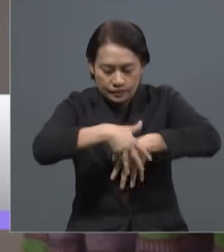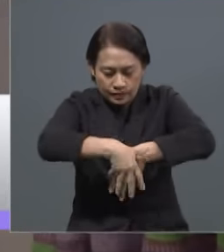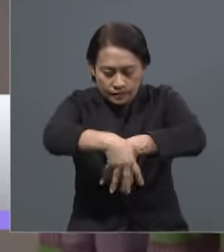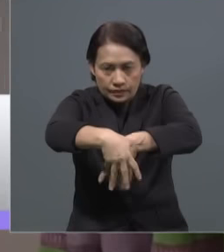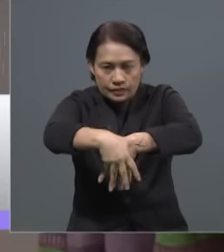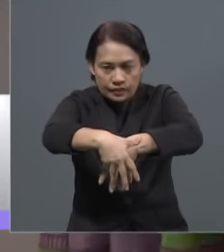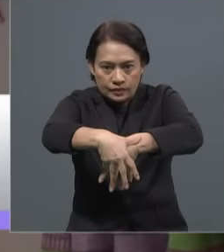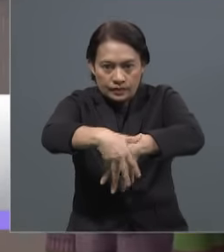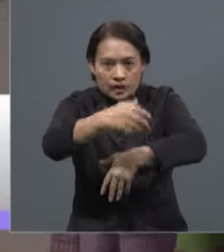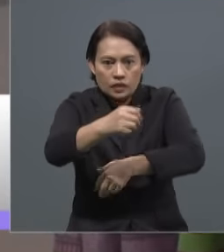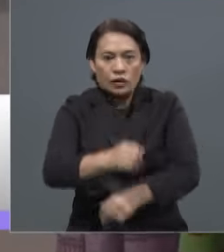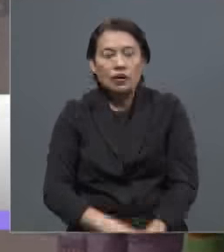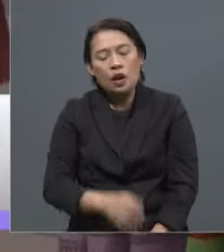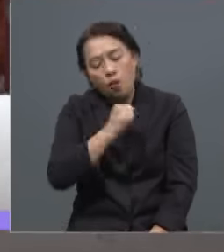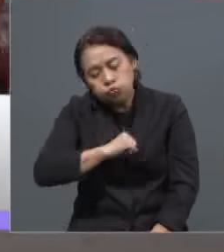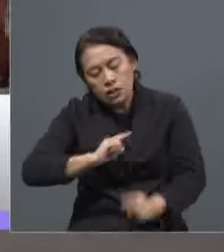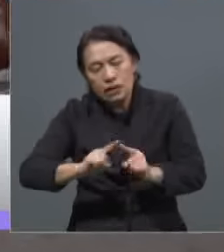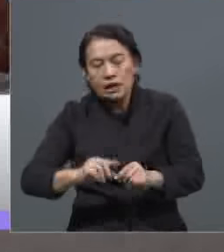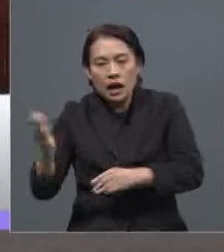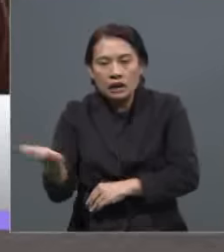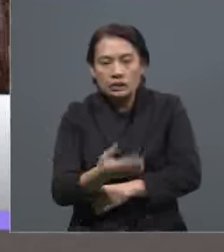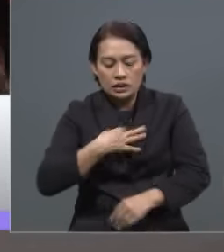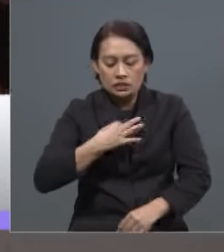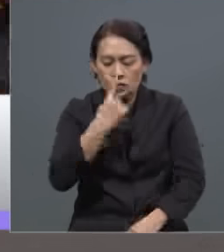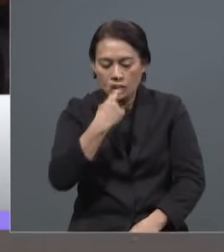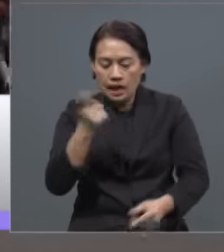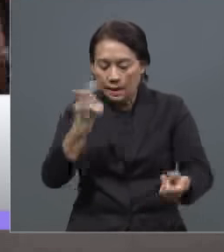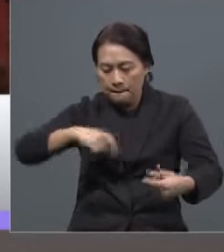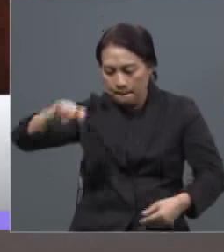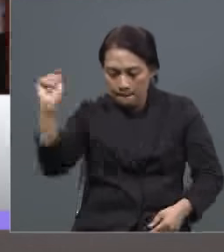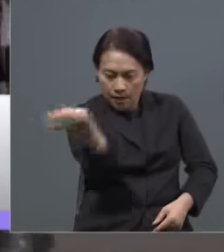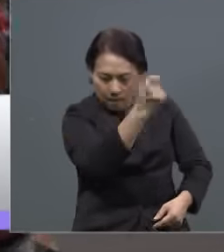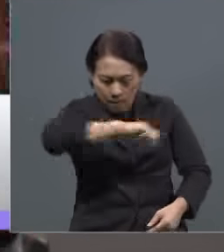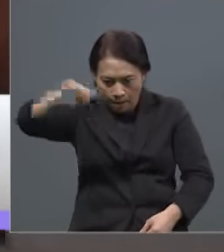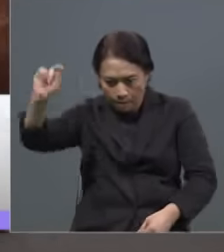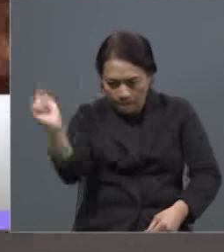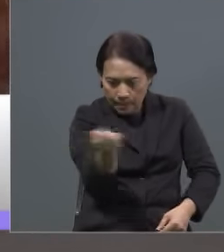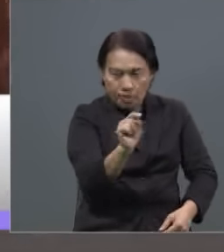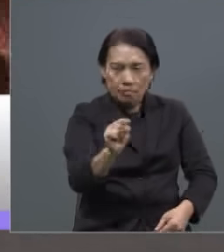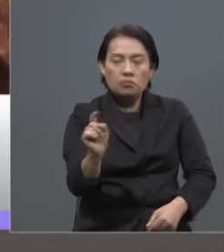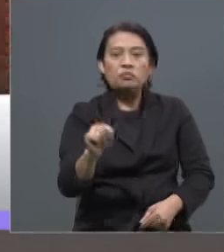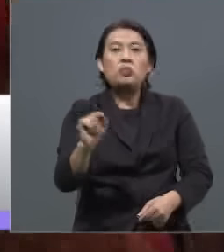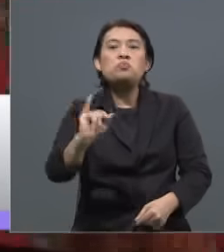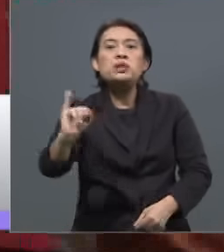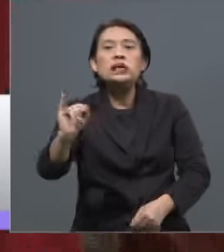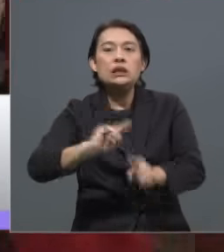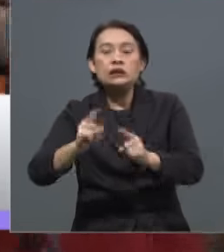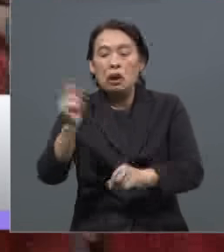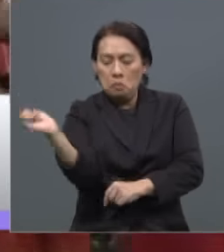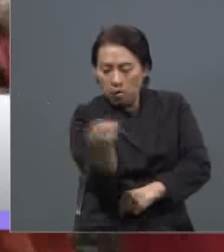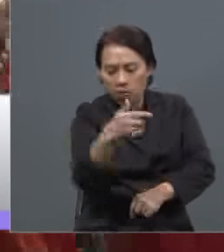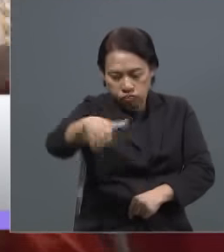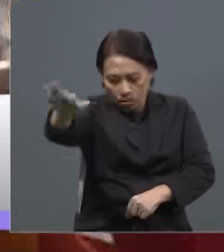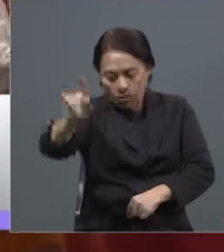อใหญ่แม่ใหญ่ที่เชิญดาบเชิญยศมาในชุดสีแดงออกมากวัดแกว่งดาบปัดเป่าสิ่งอัปมงคลให้ลูกหลานให้ปลอดภั